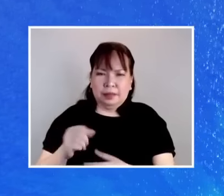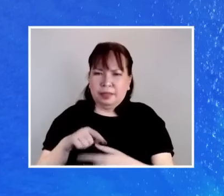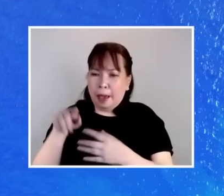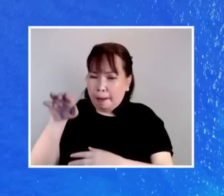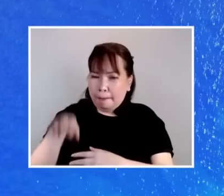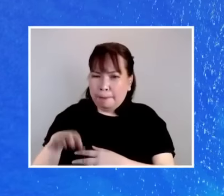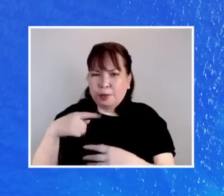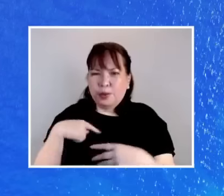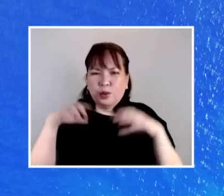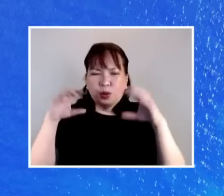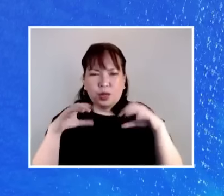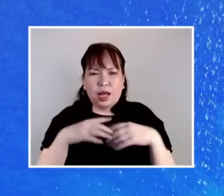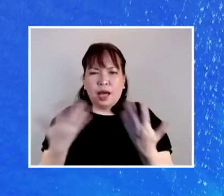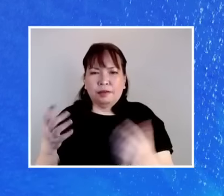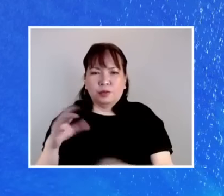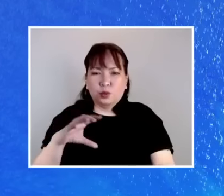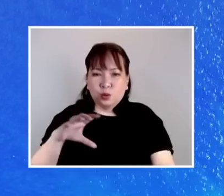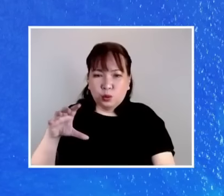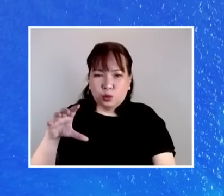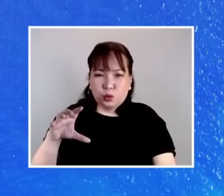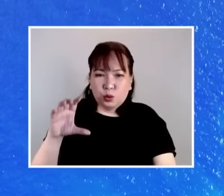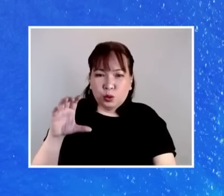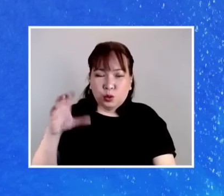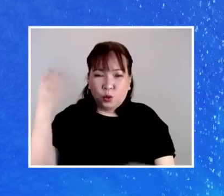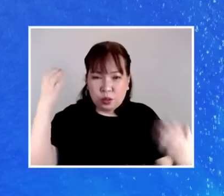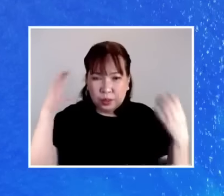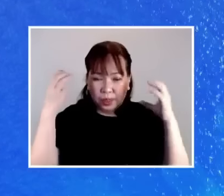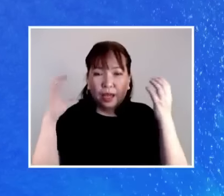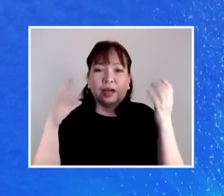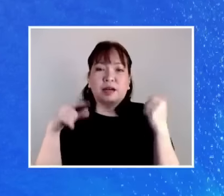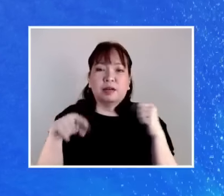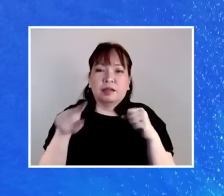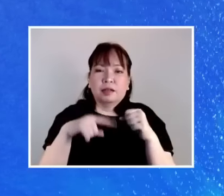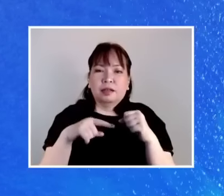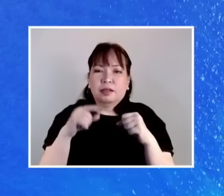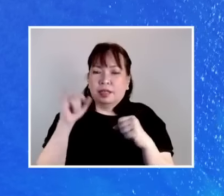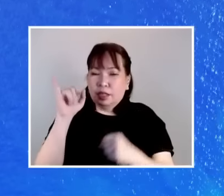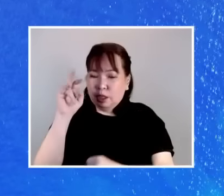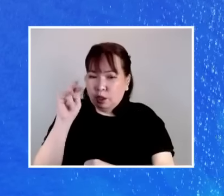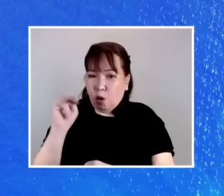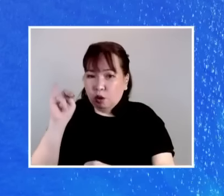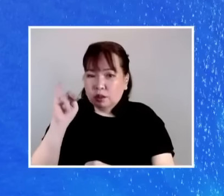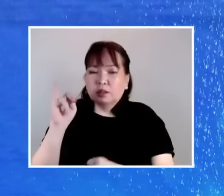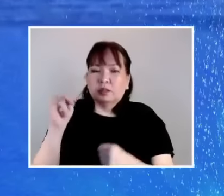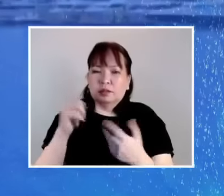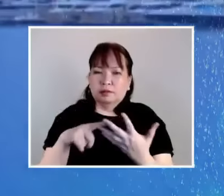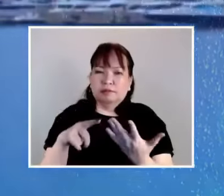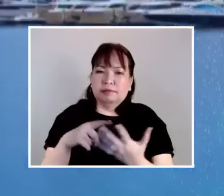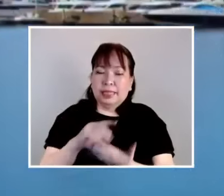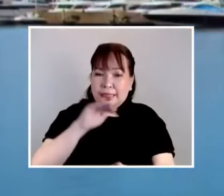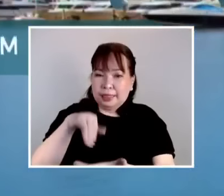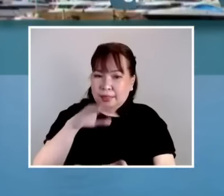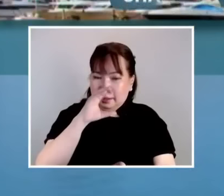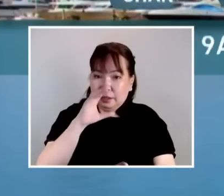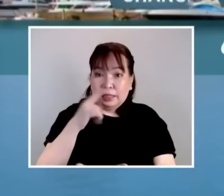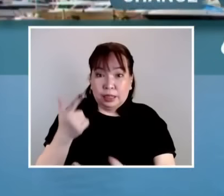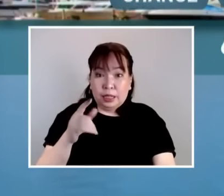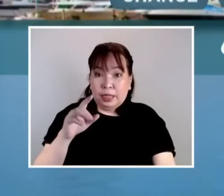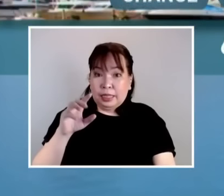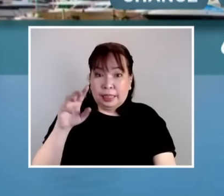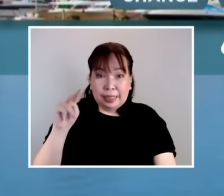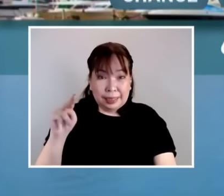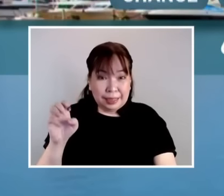ng Cordillera, Ilocos Region at Central Luzon, pero sa gabi wala nang inaasahang pag-ulan. Dito naman sa Metro Manila, mainit